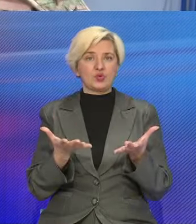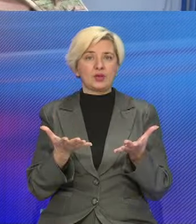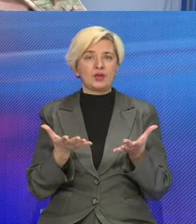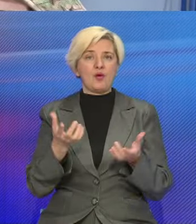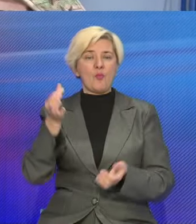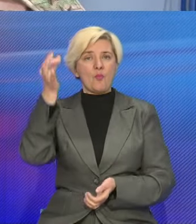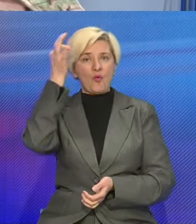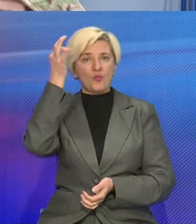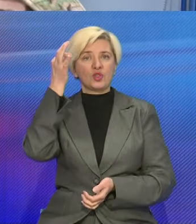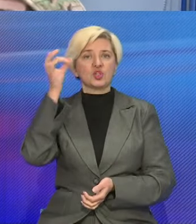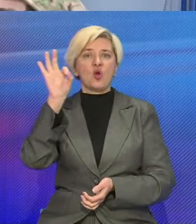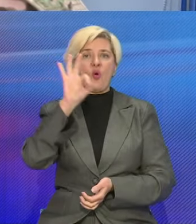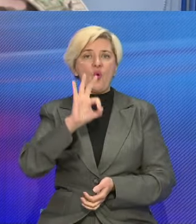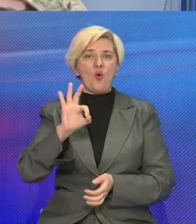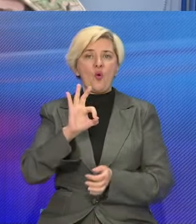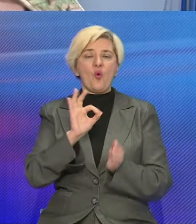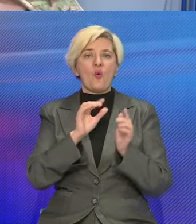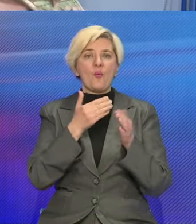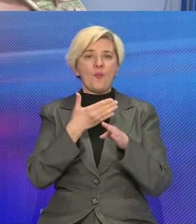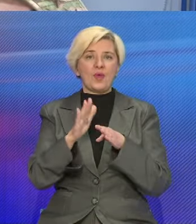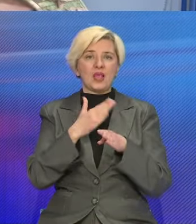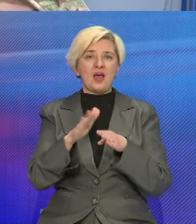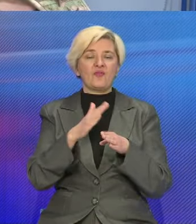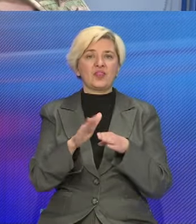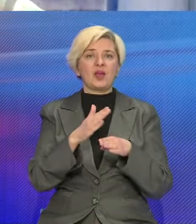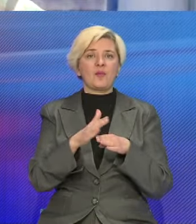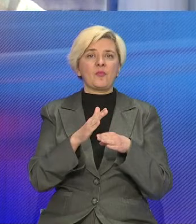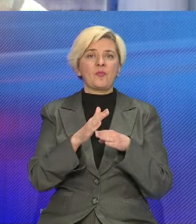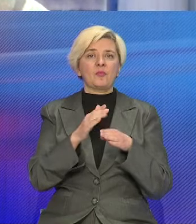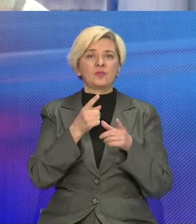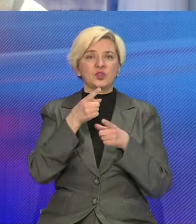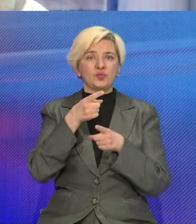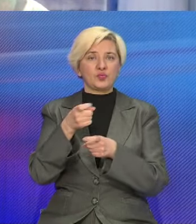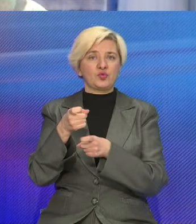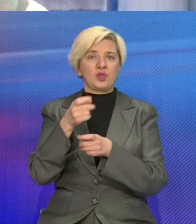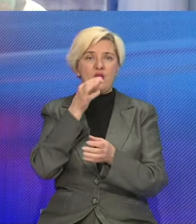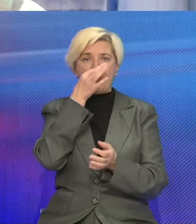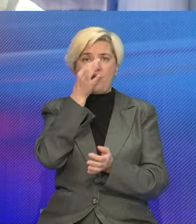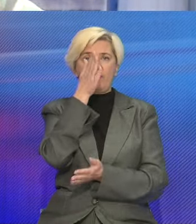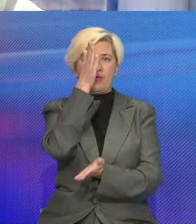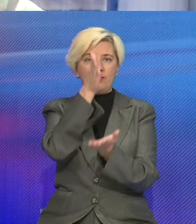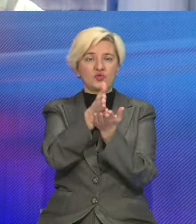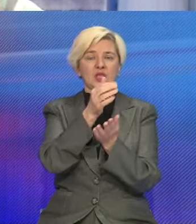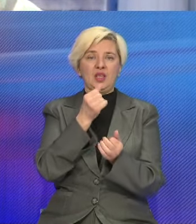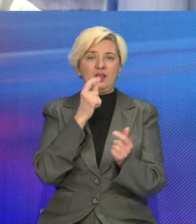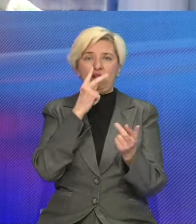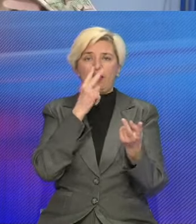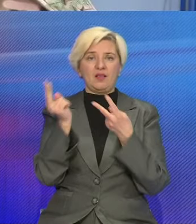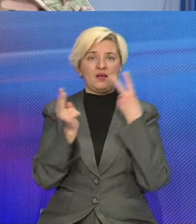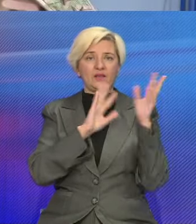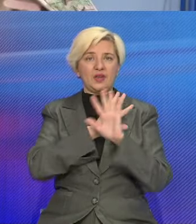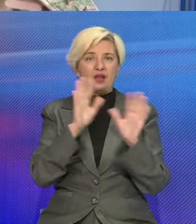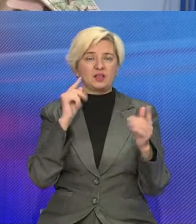помніш о плавному плавному спускі, ровної мушкі і не відвікацься вообще ні на які посторонні, ну, як я сказав,